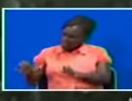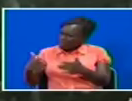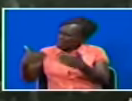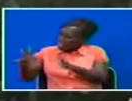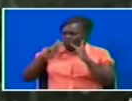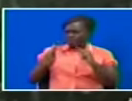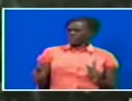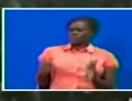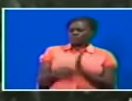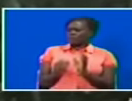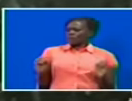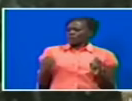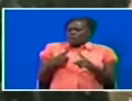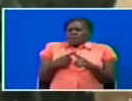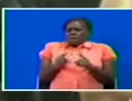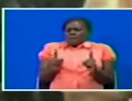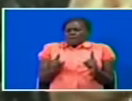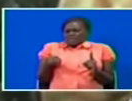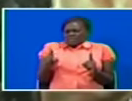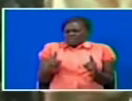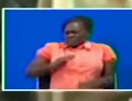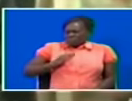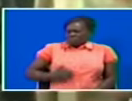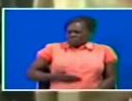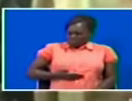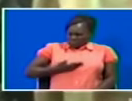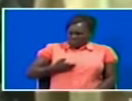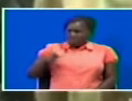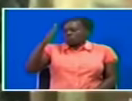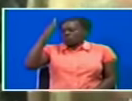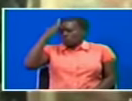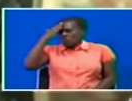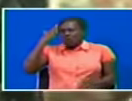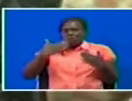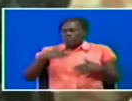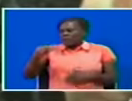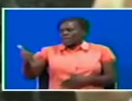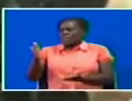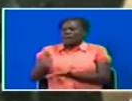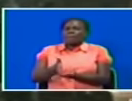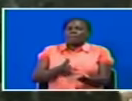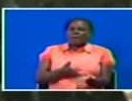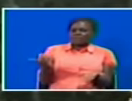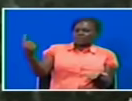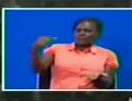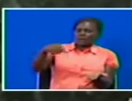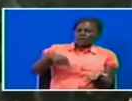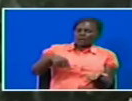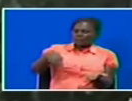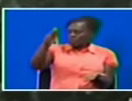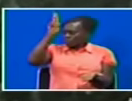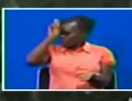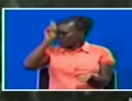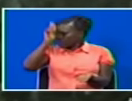tungeondoka. Lakini sasa kwa sababu ya zile ari zao, kwa sababu ninajua watu wa sehemu nyingine ambao walikuja wale